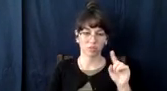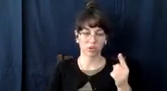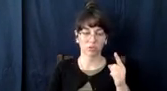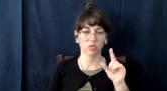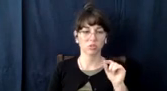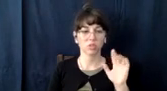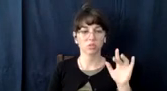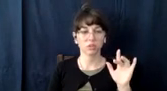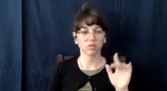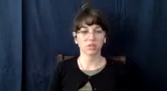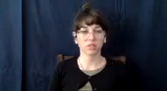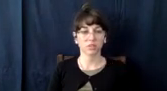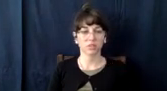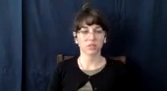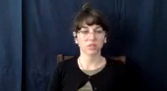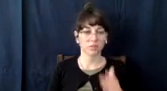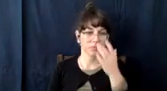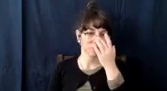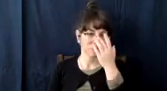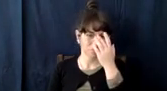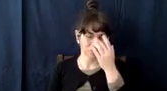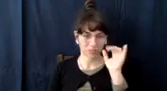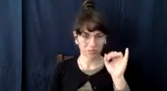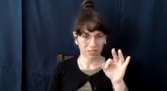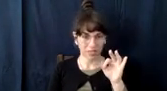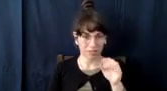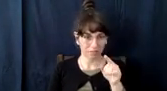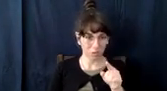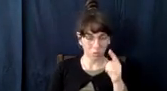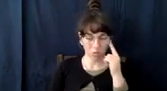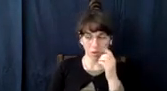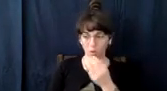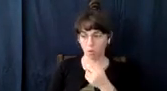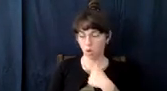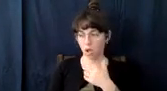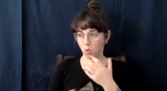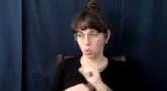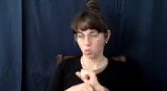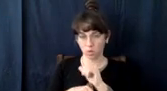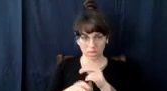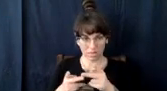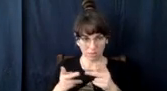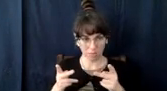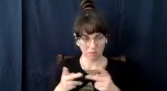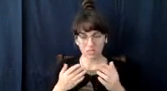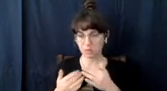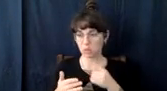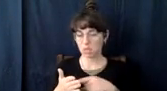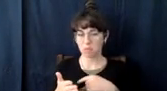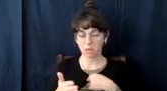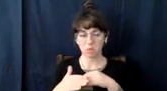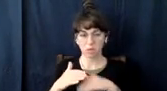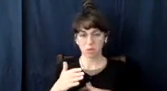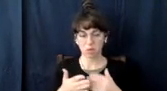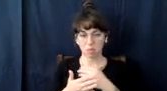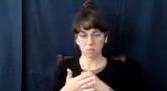if that was someplace that you had envisioned and had in mind as your plan for what you were going to start